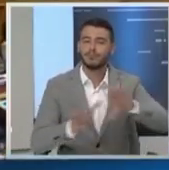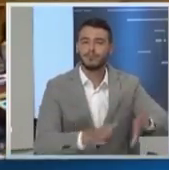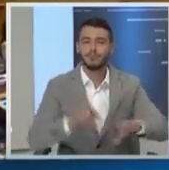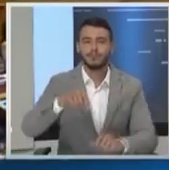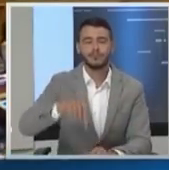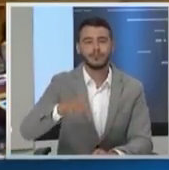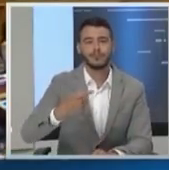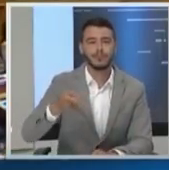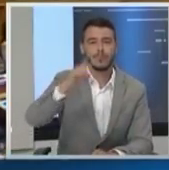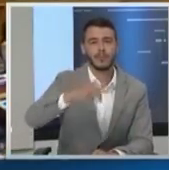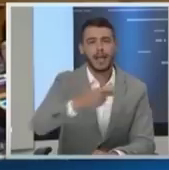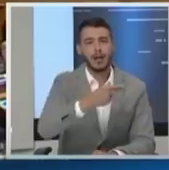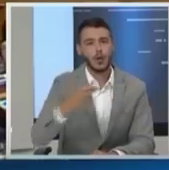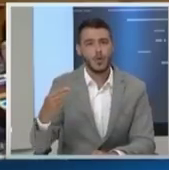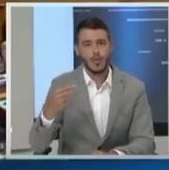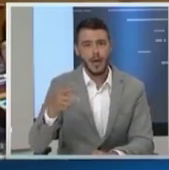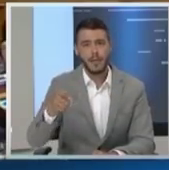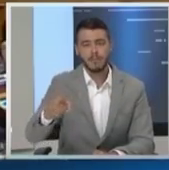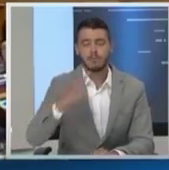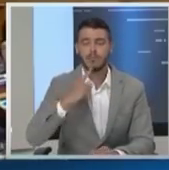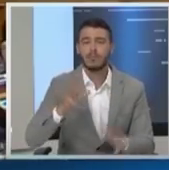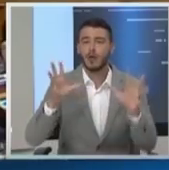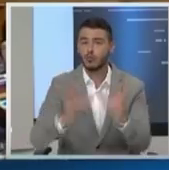στα θέματα εκείνα στα οποία υψώσατε πολύ τη φωνή.